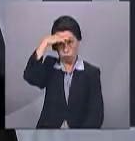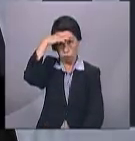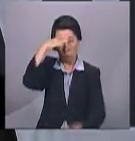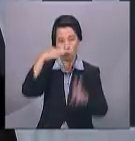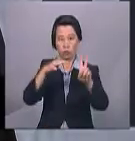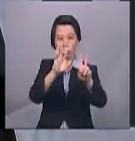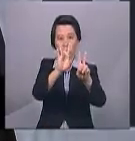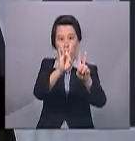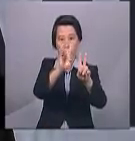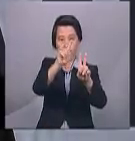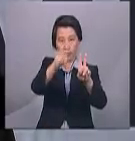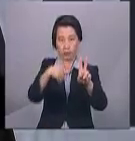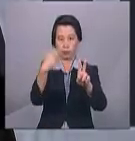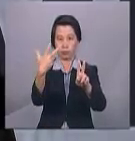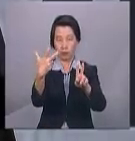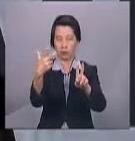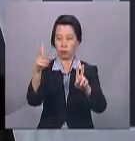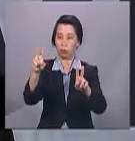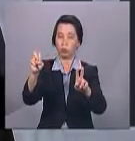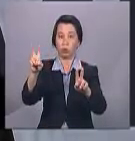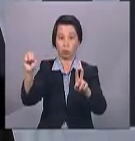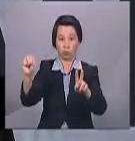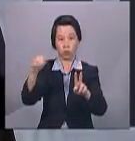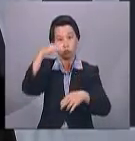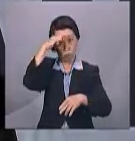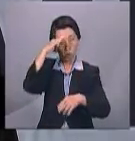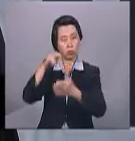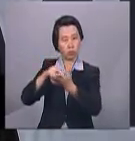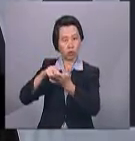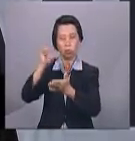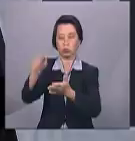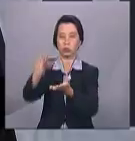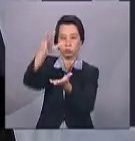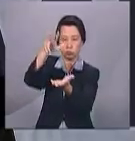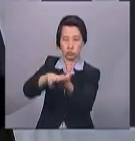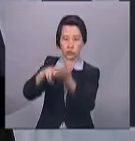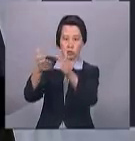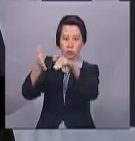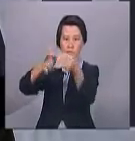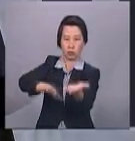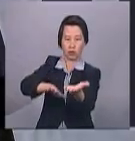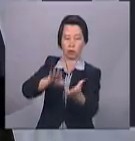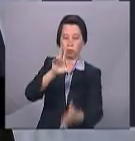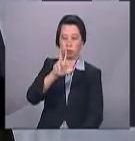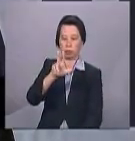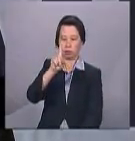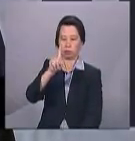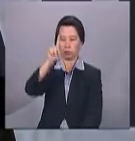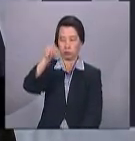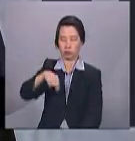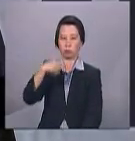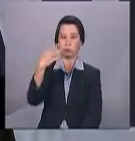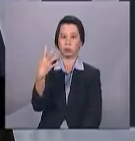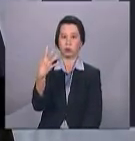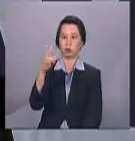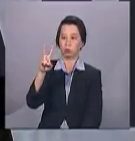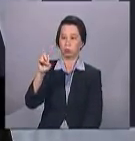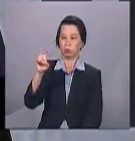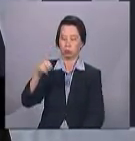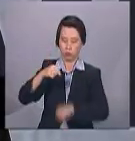28 Mac 2020 dan disahkan meninggal dunia pada 31 Mac 2020